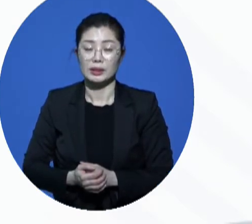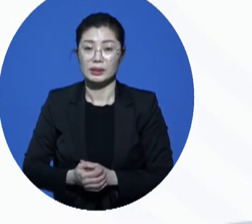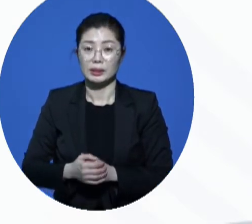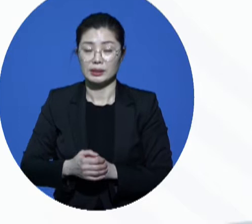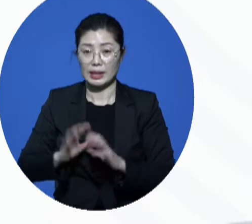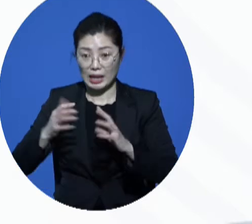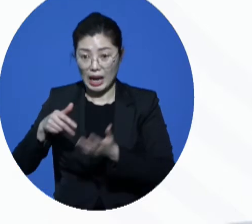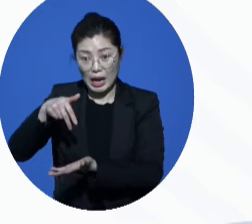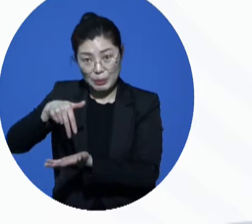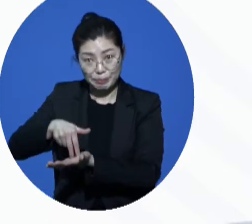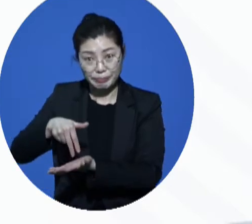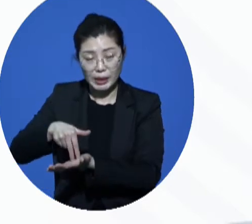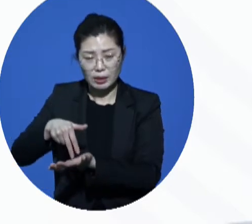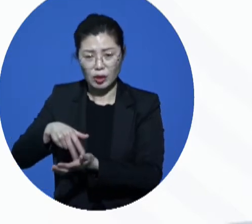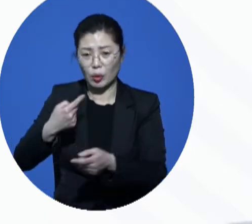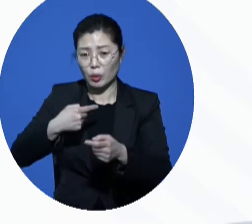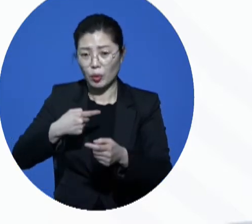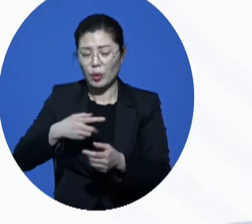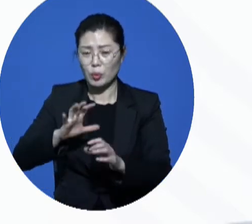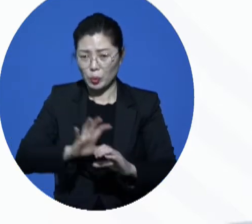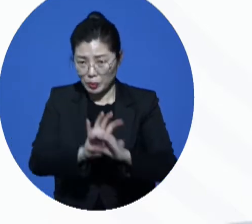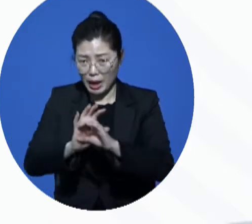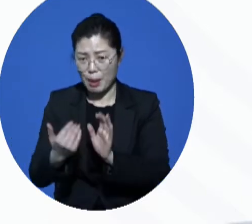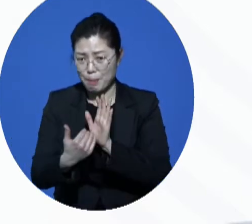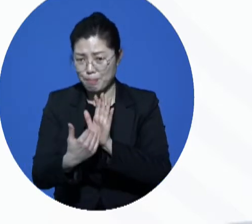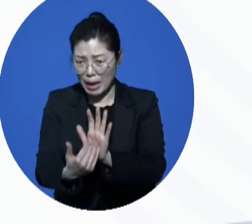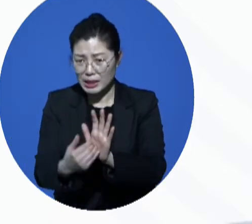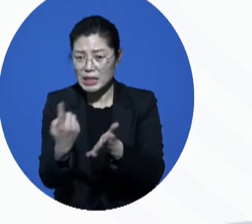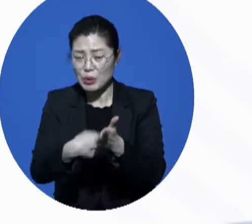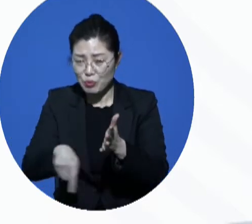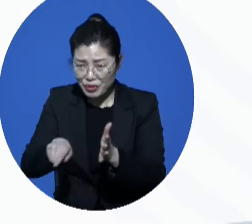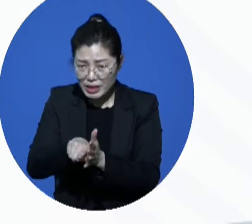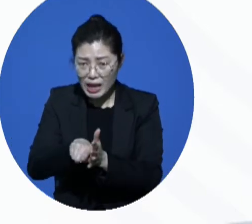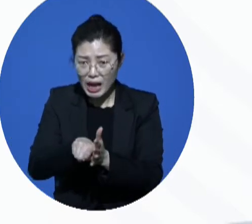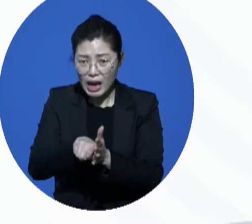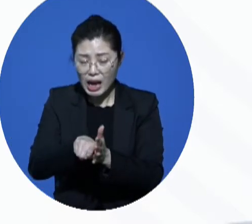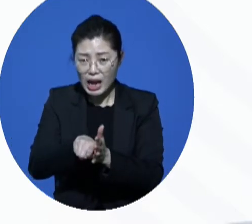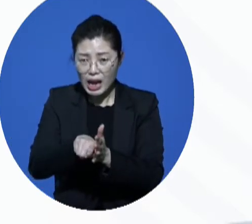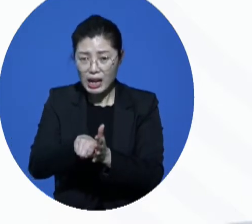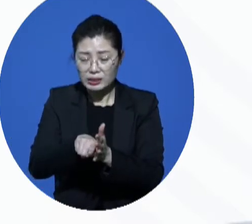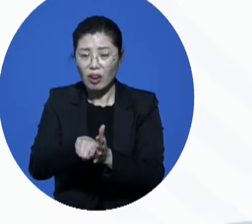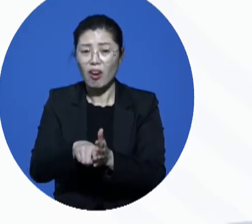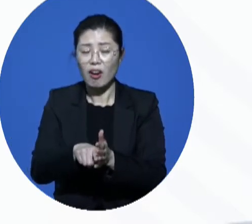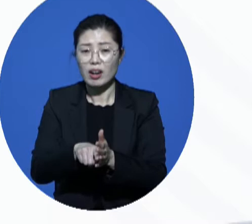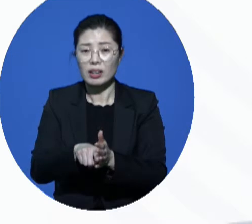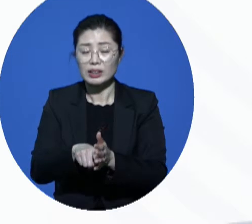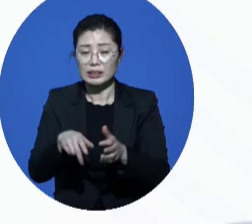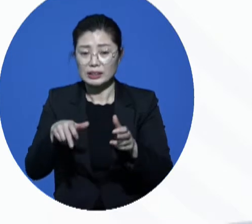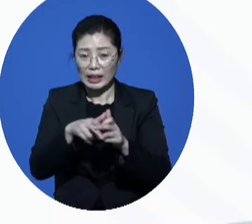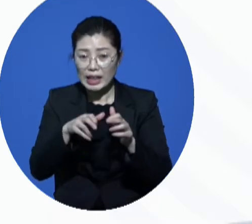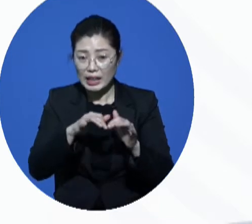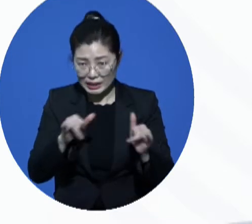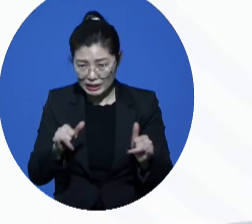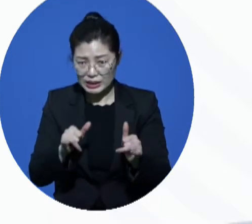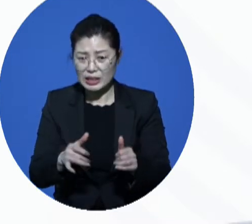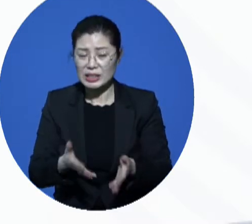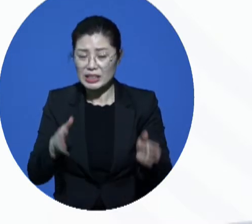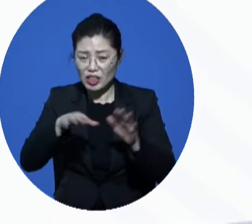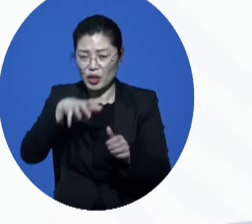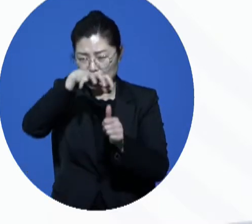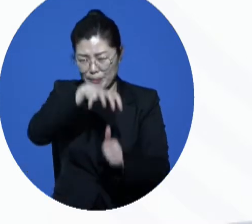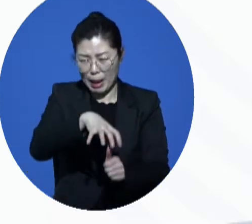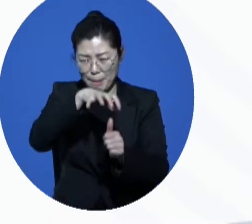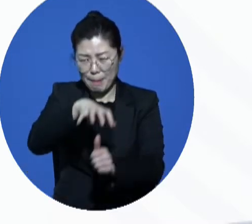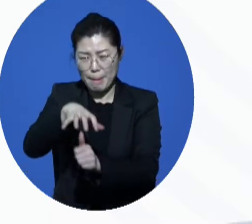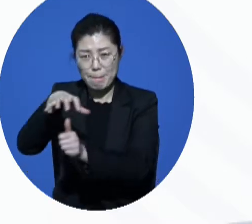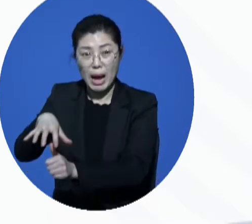중앙재난안전대책본부, 중대본, 모든 정책들이 함께 이제 일치 단결해서 이들을 시설 안에만 머무르게 하는 정책을 펼쳤던 거지요.